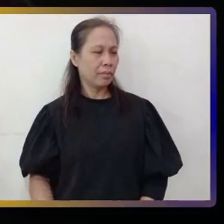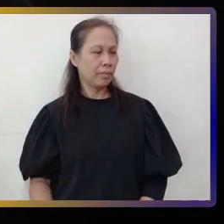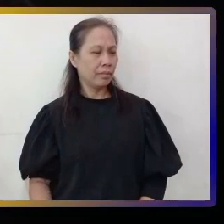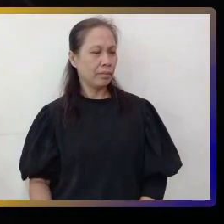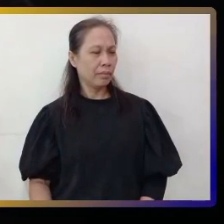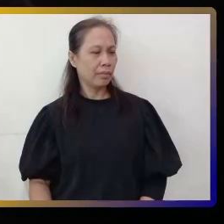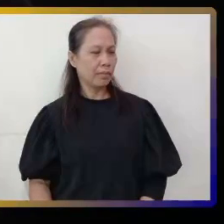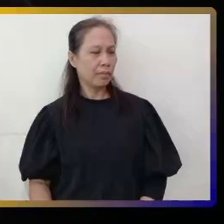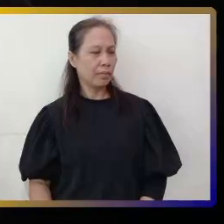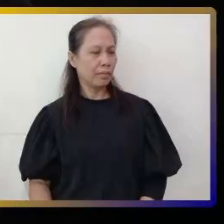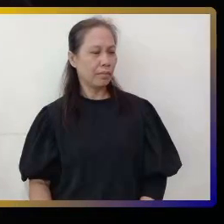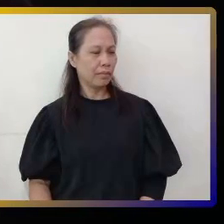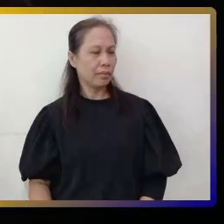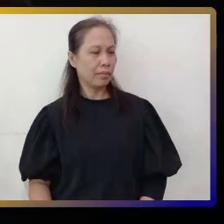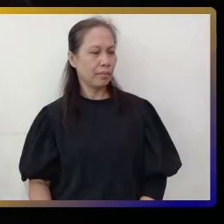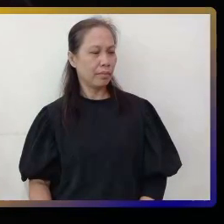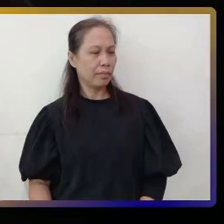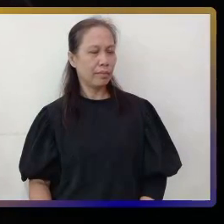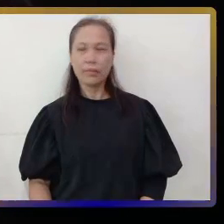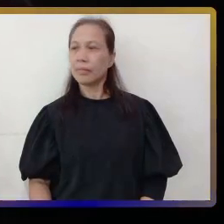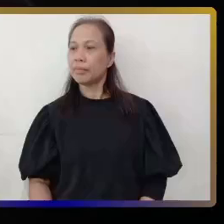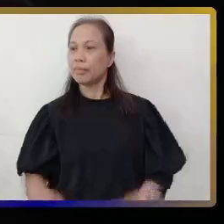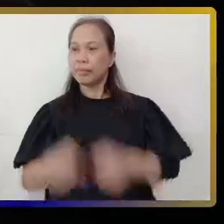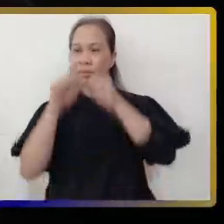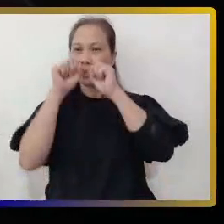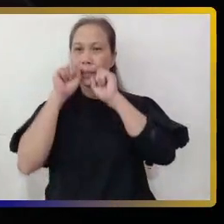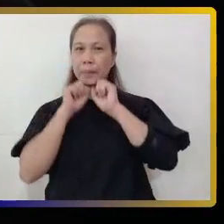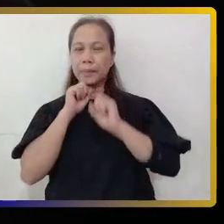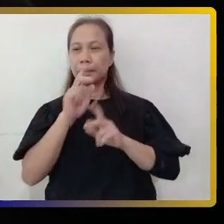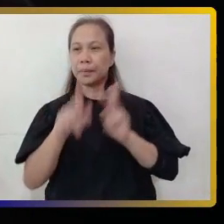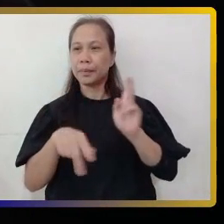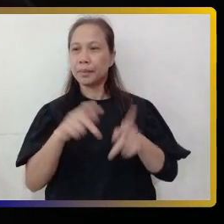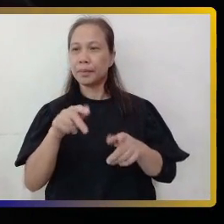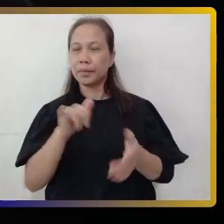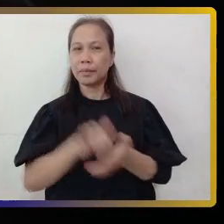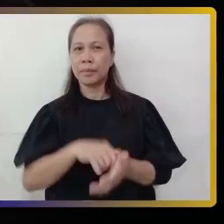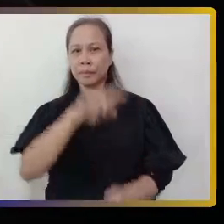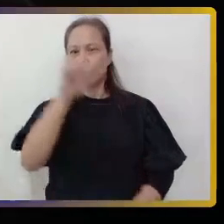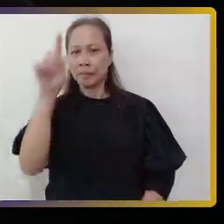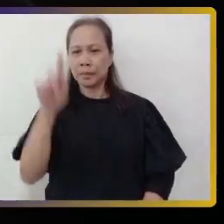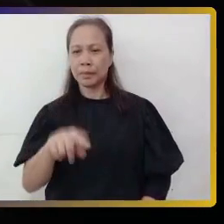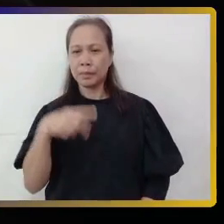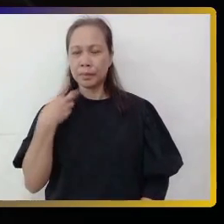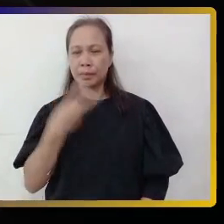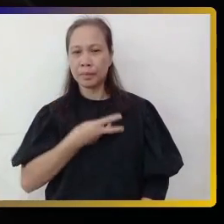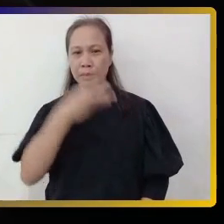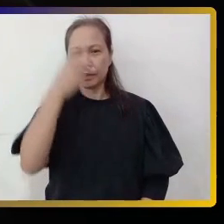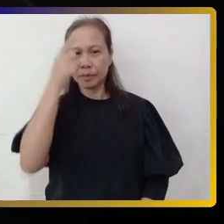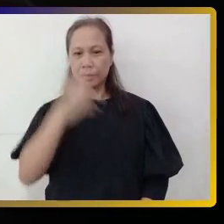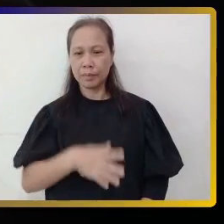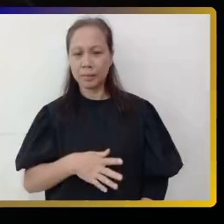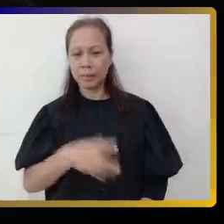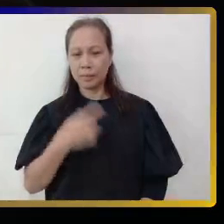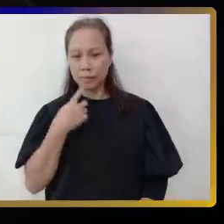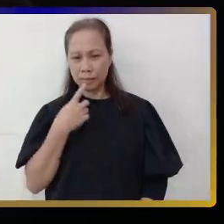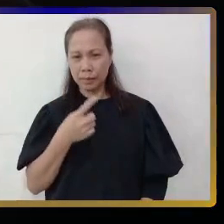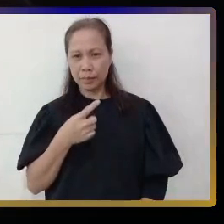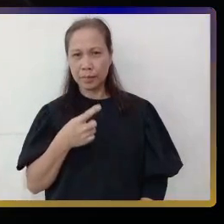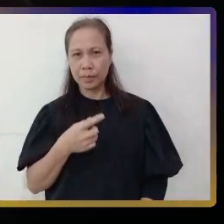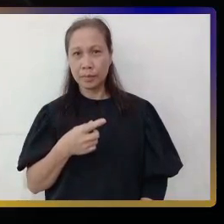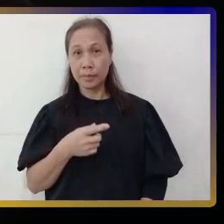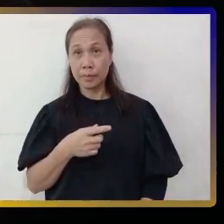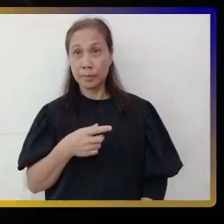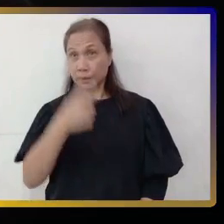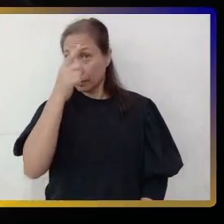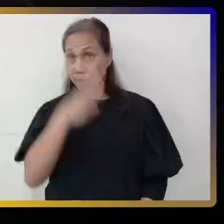Nakakalungkot Nakakalungkot sa tao kapag ka ang tanong mo na sa Diyos Panginoon Mahal mo ba ako